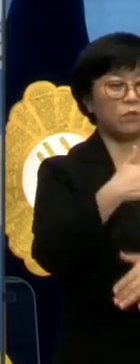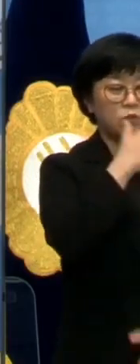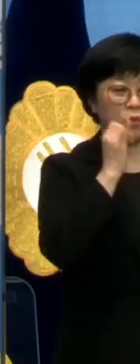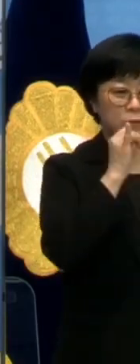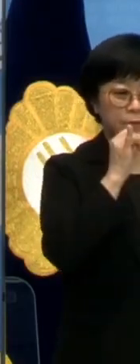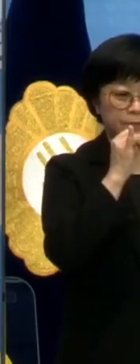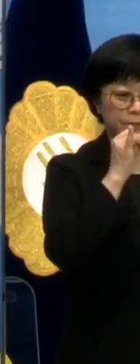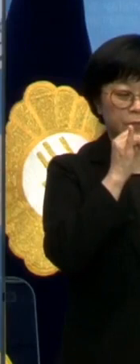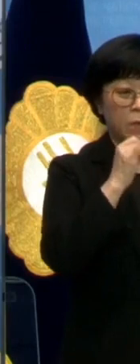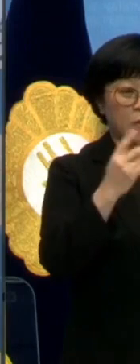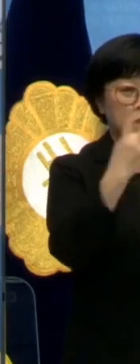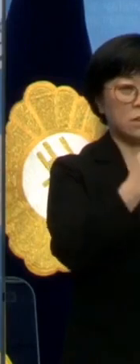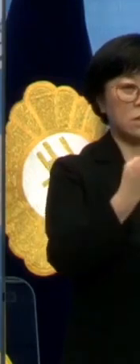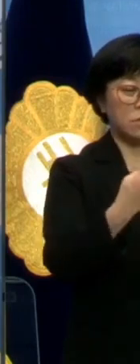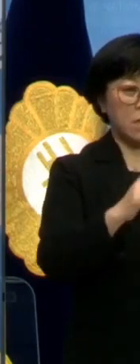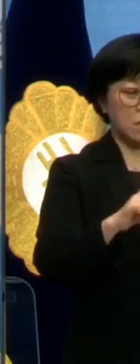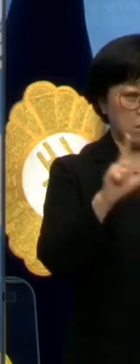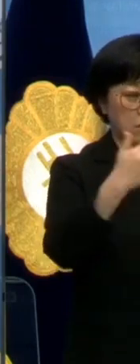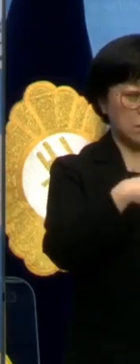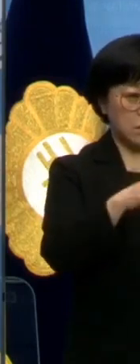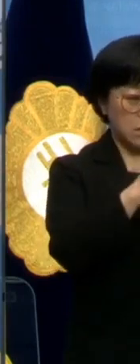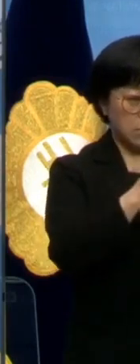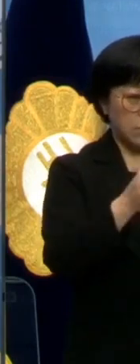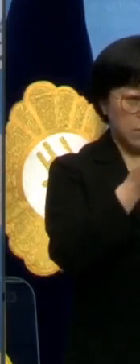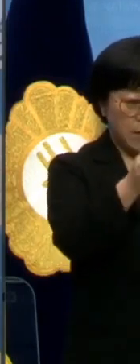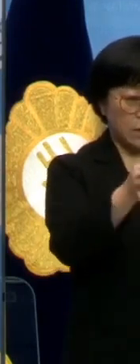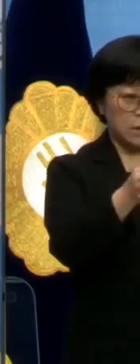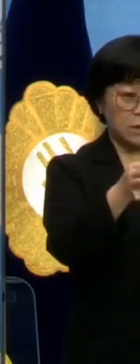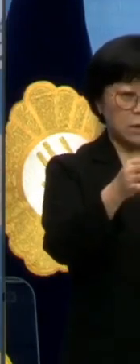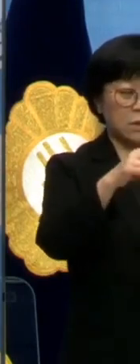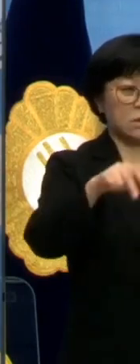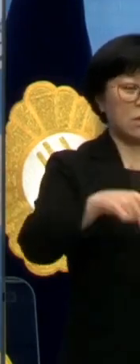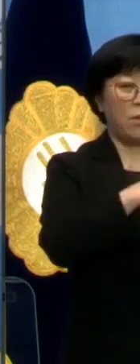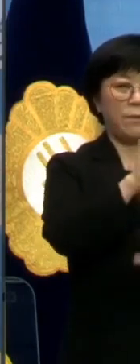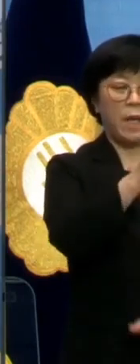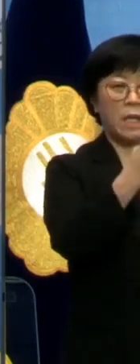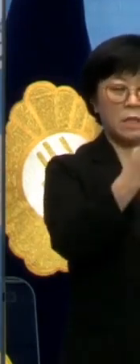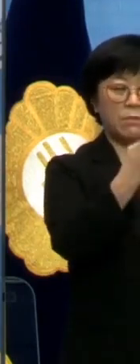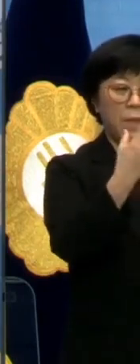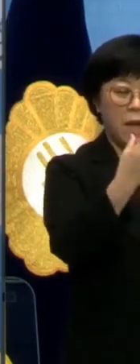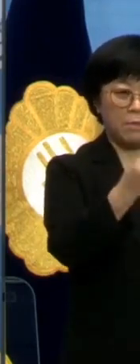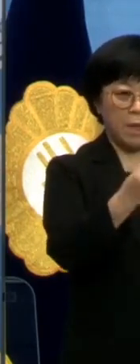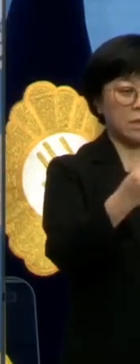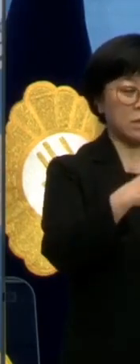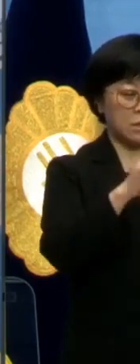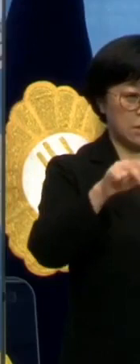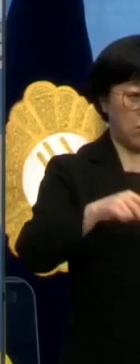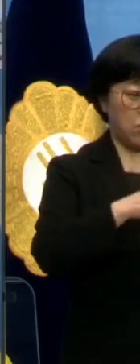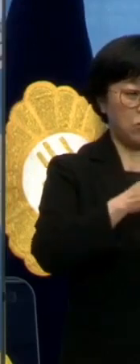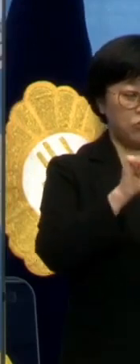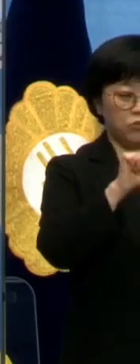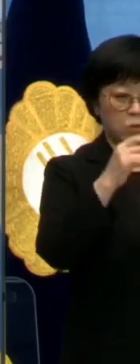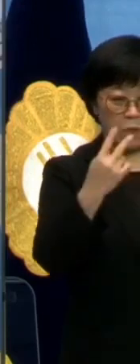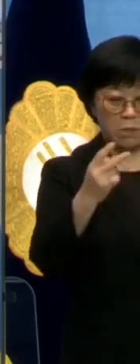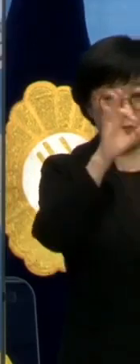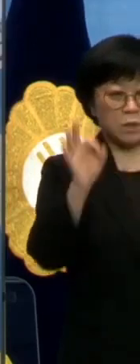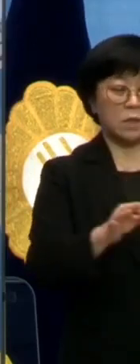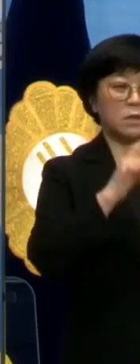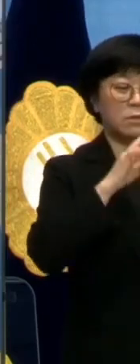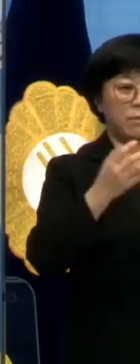빈약합니다. 2021년 기준 주거급여를 받는 가구는 128만 가구로 전체 가구의